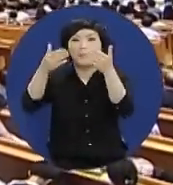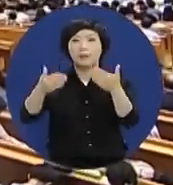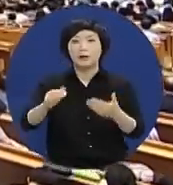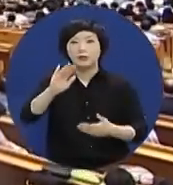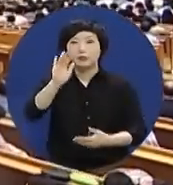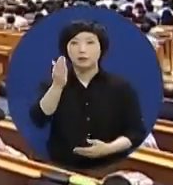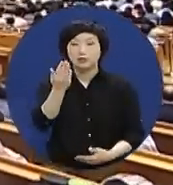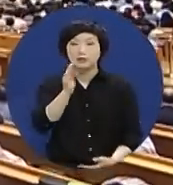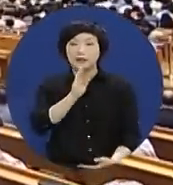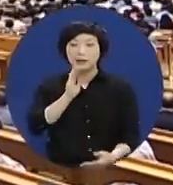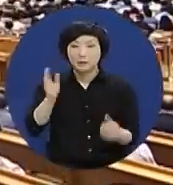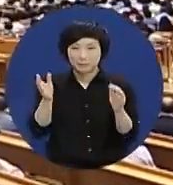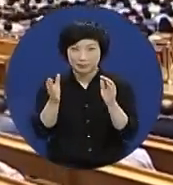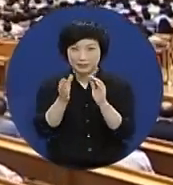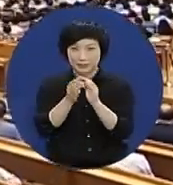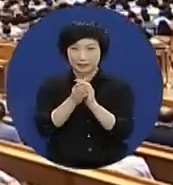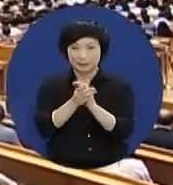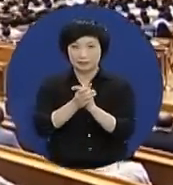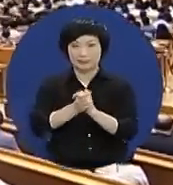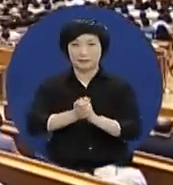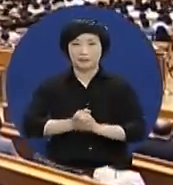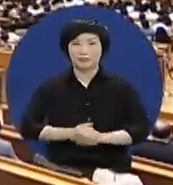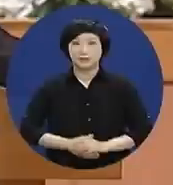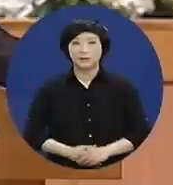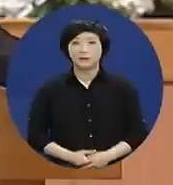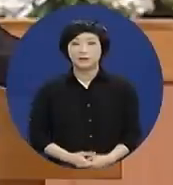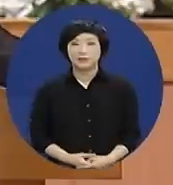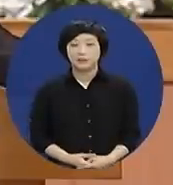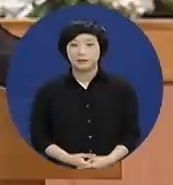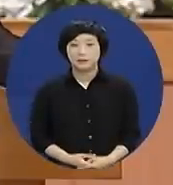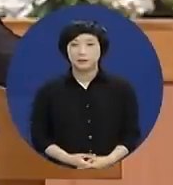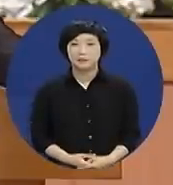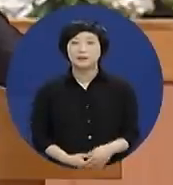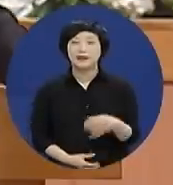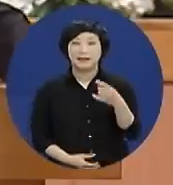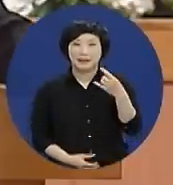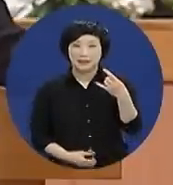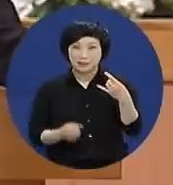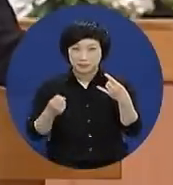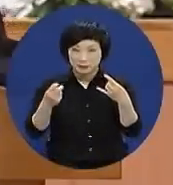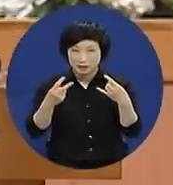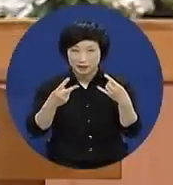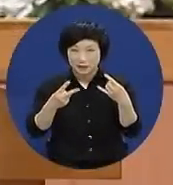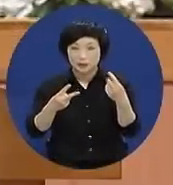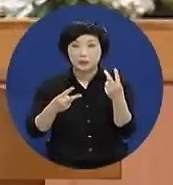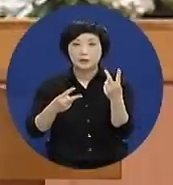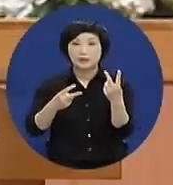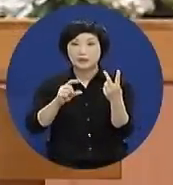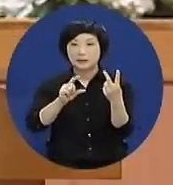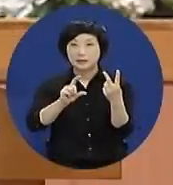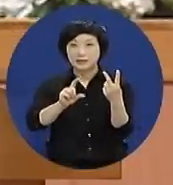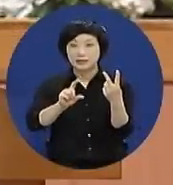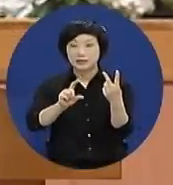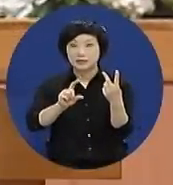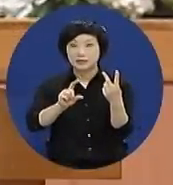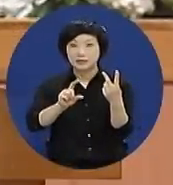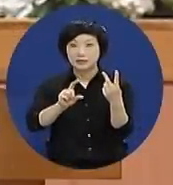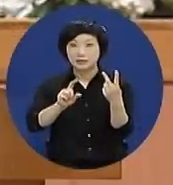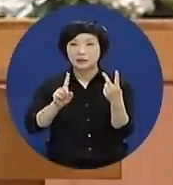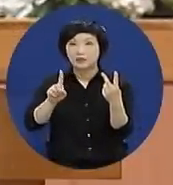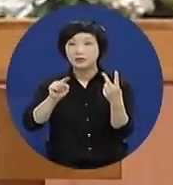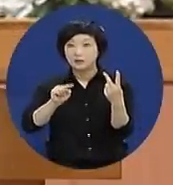私たちてくさったその大きな愛の故に在の中に死んでいたこの私たちをキリストと共に